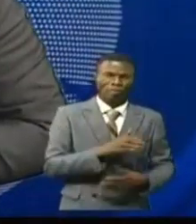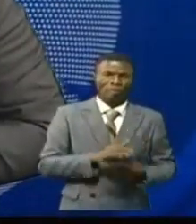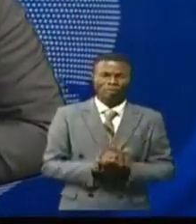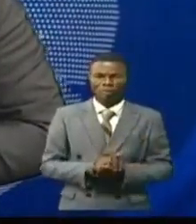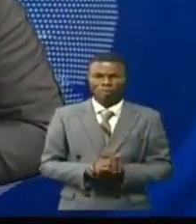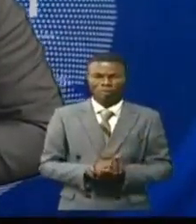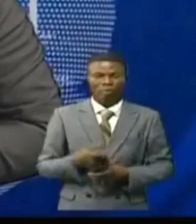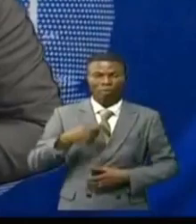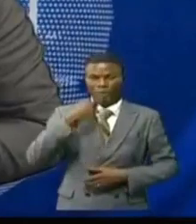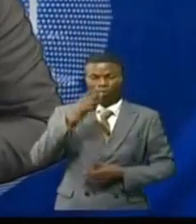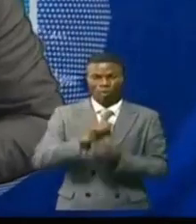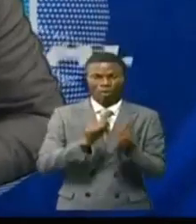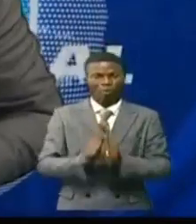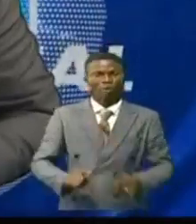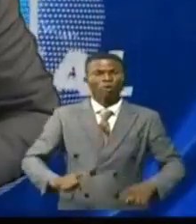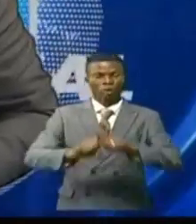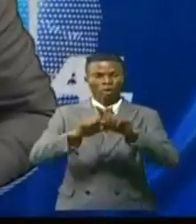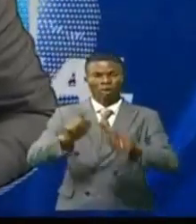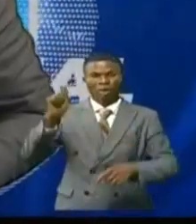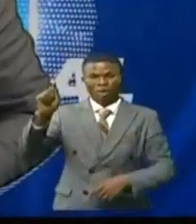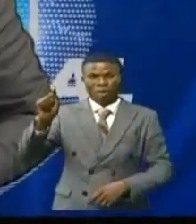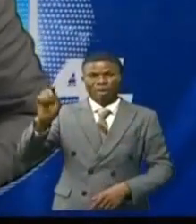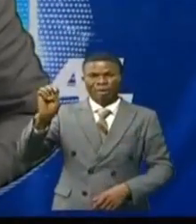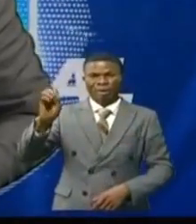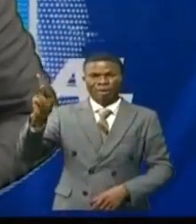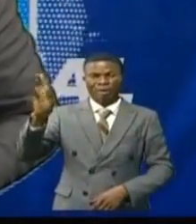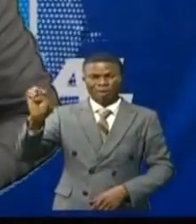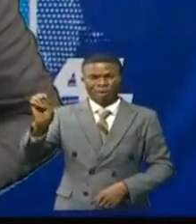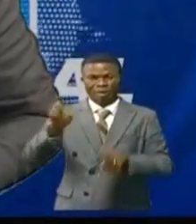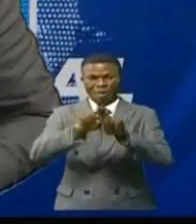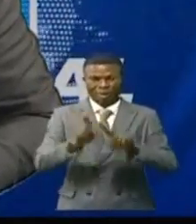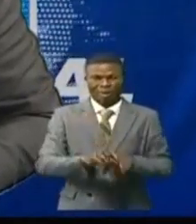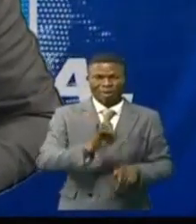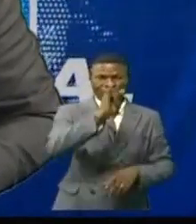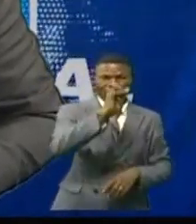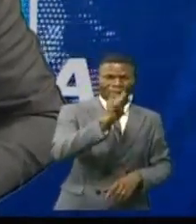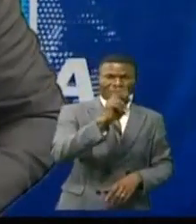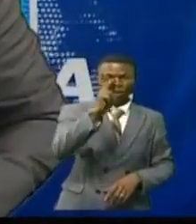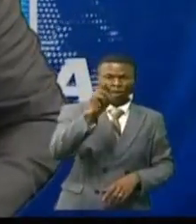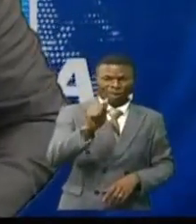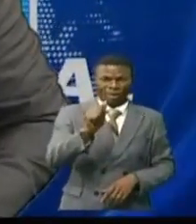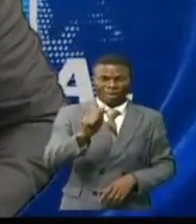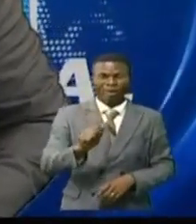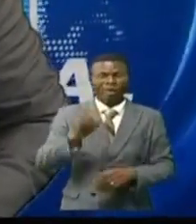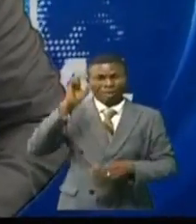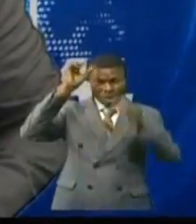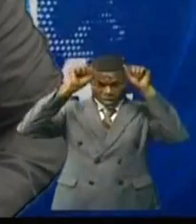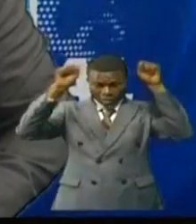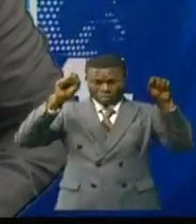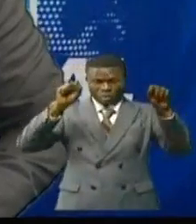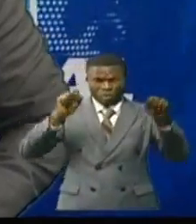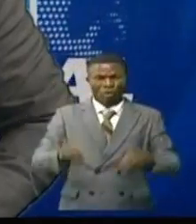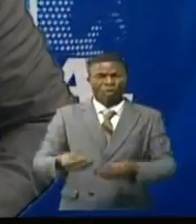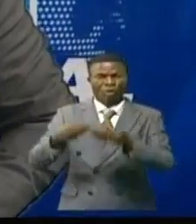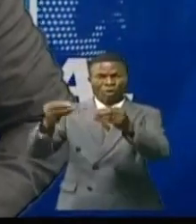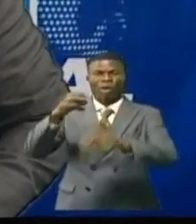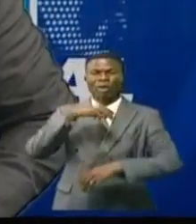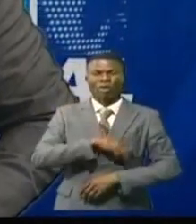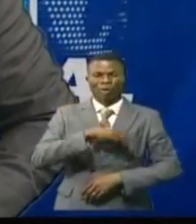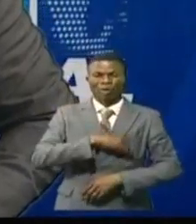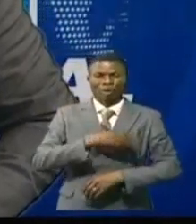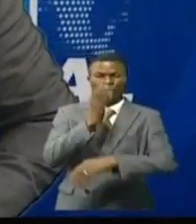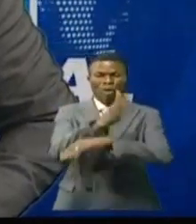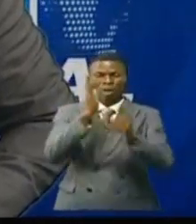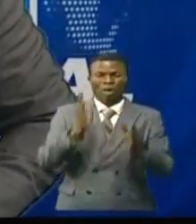Et puisque nous parlons de ce conflit Tékéyaka, sachez que c'est en mode urgence humanitaire que le président de la République a confié une mission à son